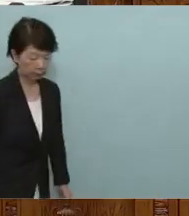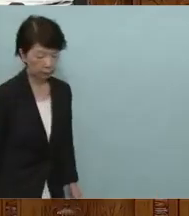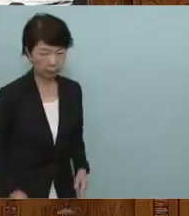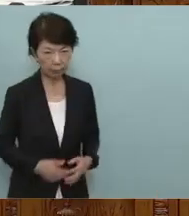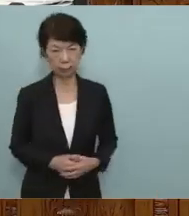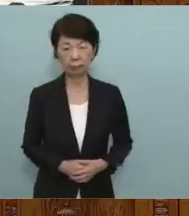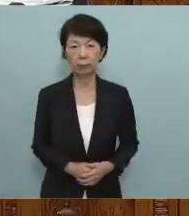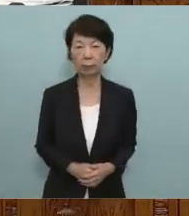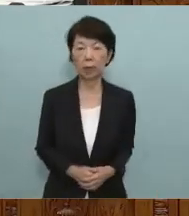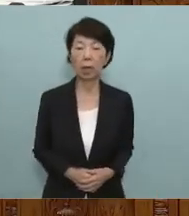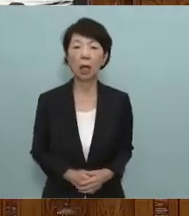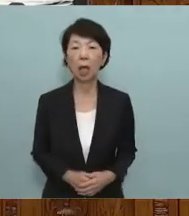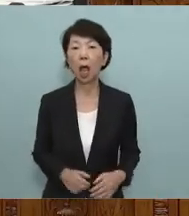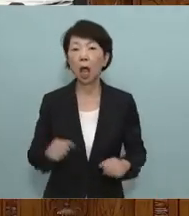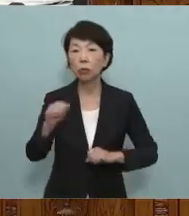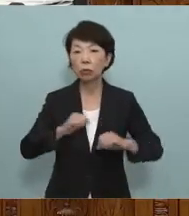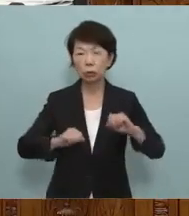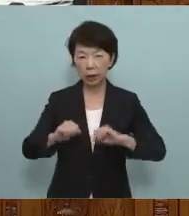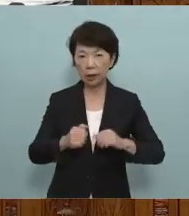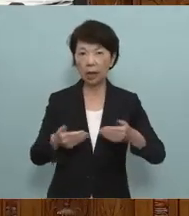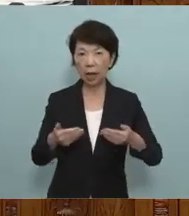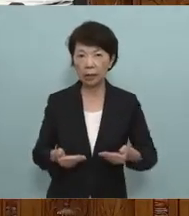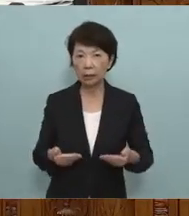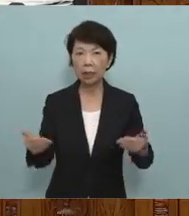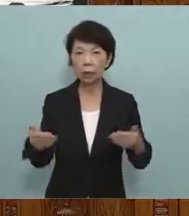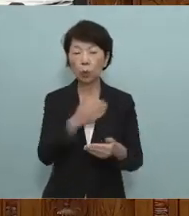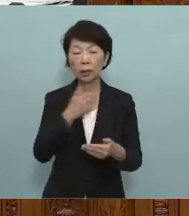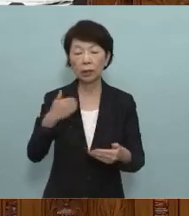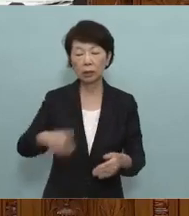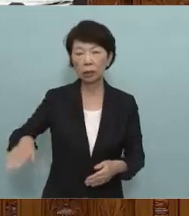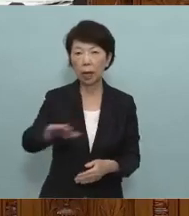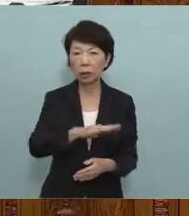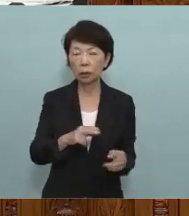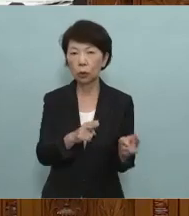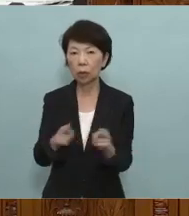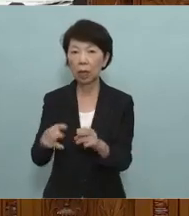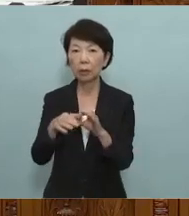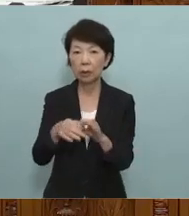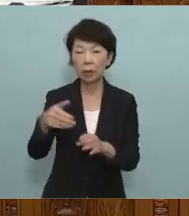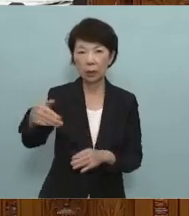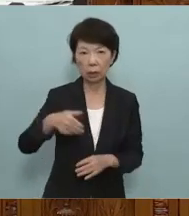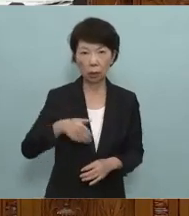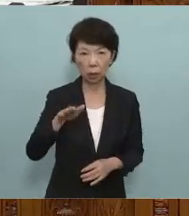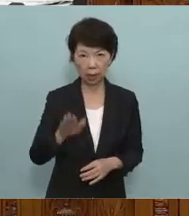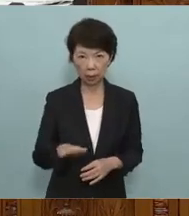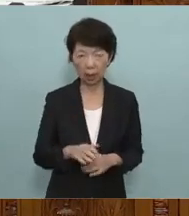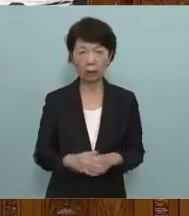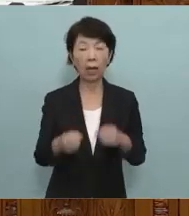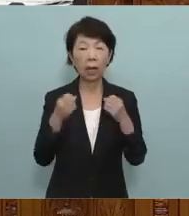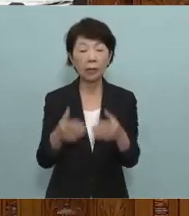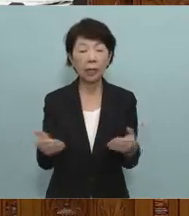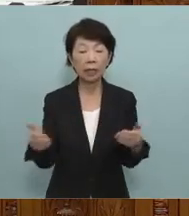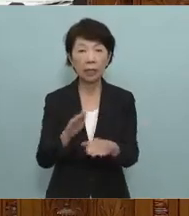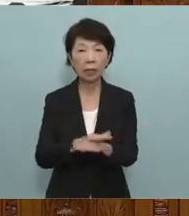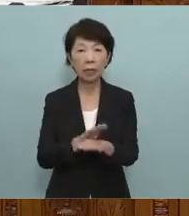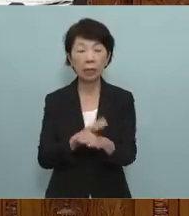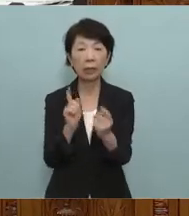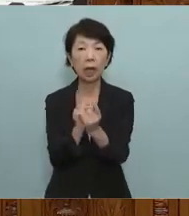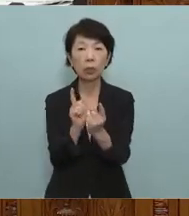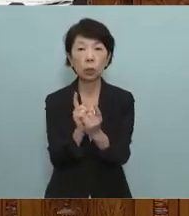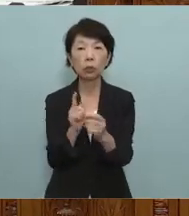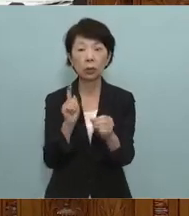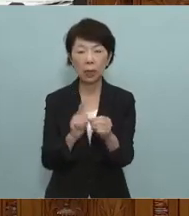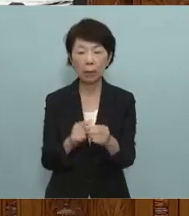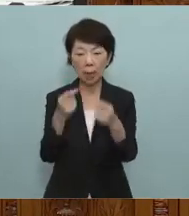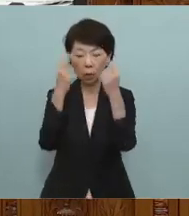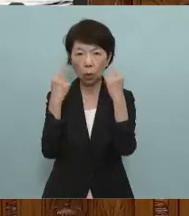心して働ける環境の整備についてお尋ねがありました。新しい働き方に対応するため、個